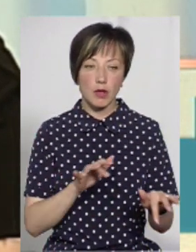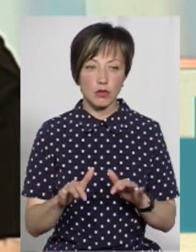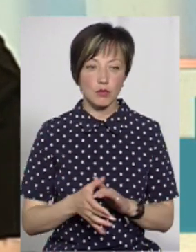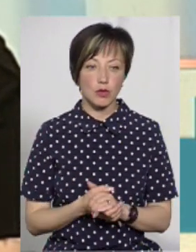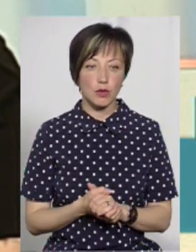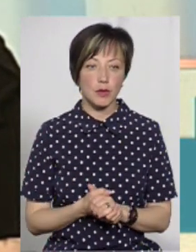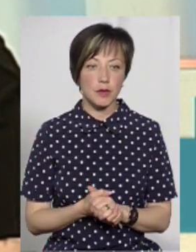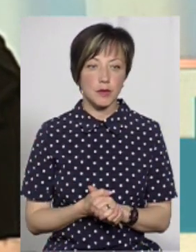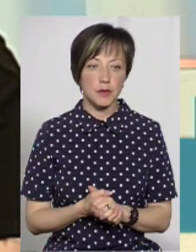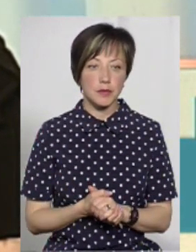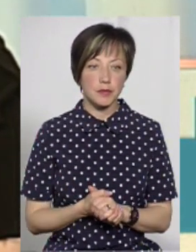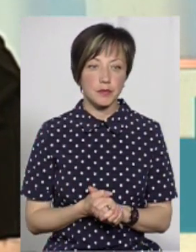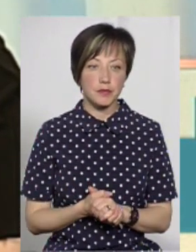менеджменту.